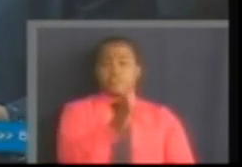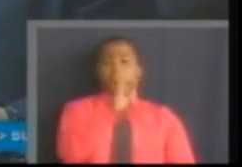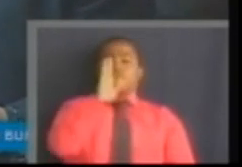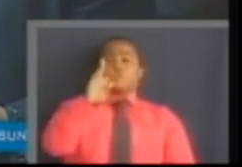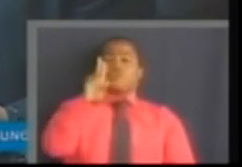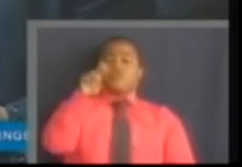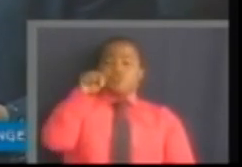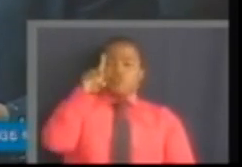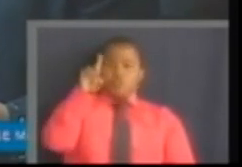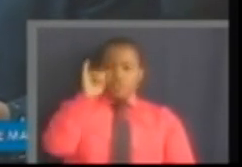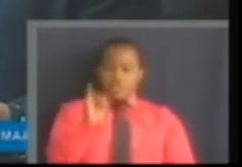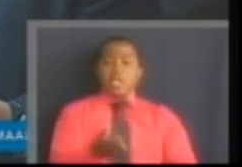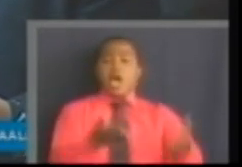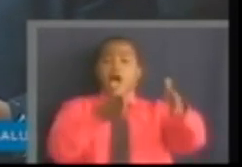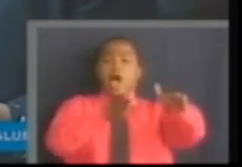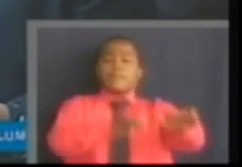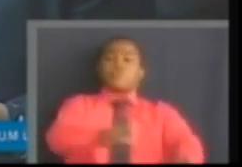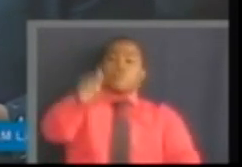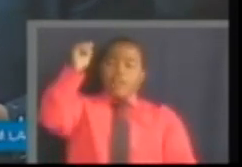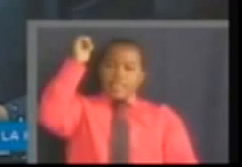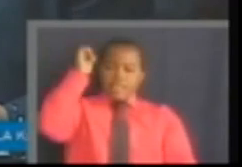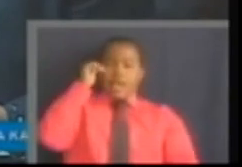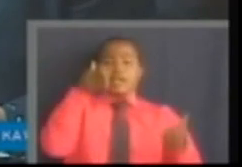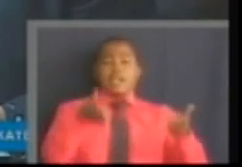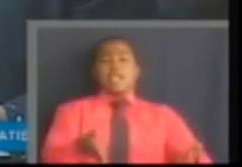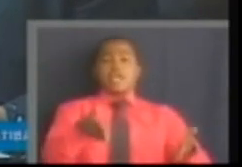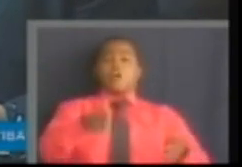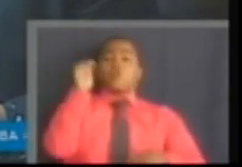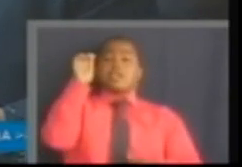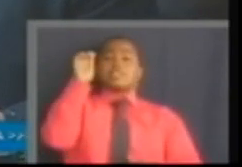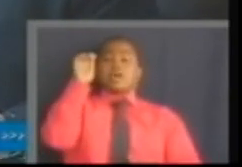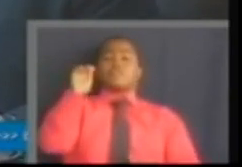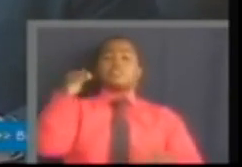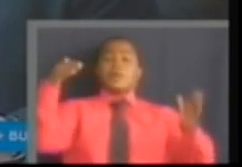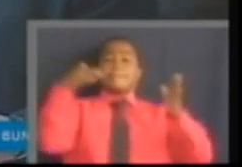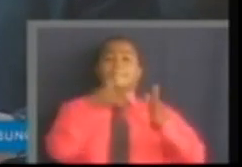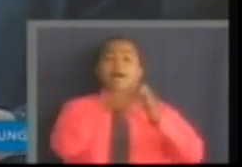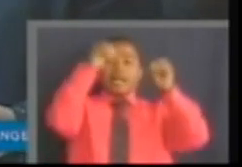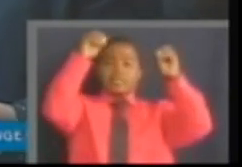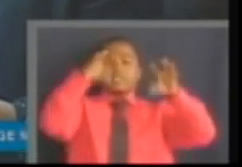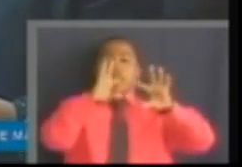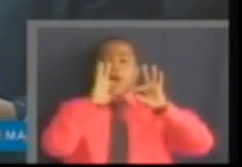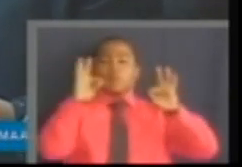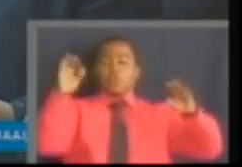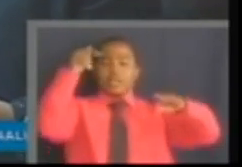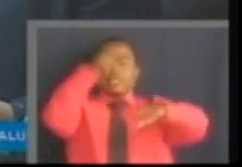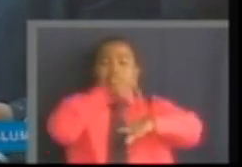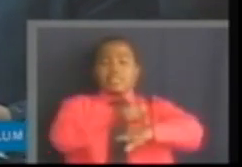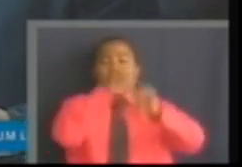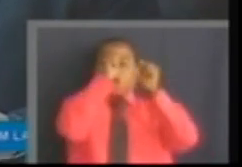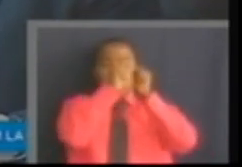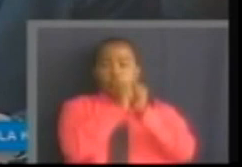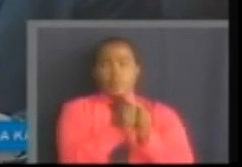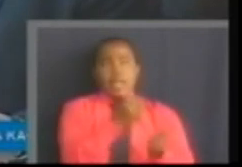TMJ. Wanasafirisha maiti leo kupeleka Tabora, watazika saa 10. Pengine